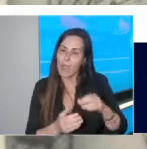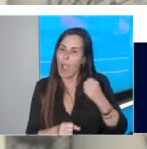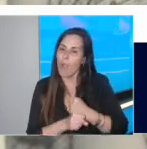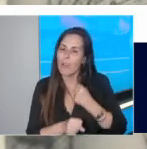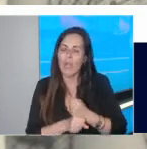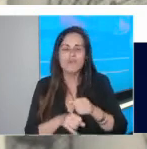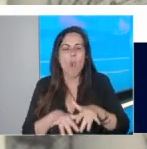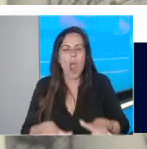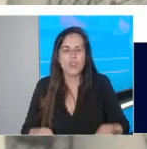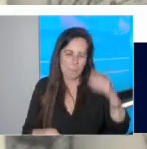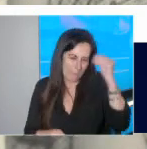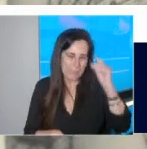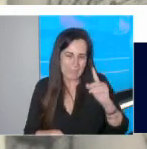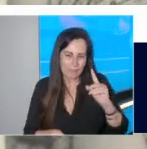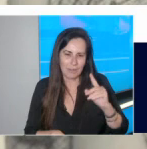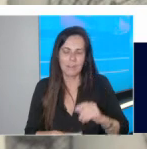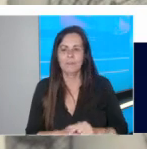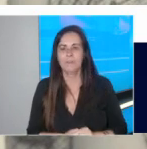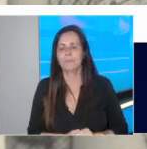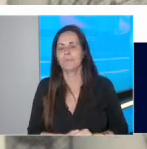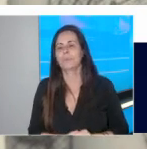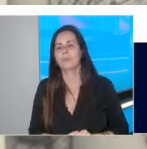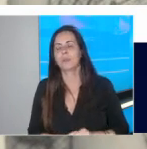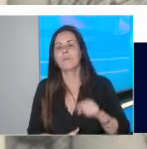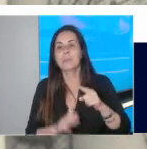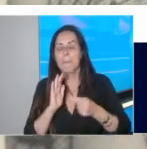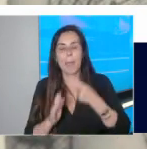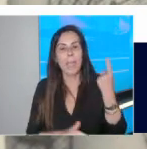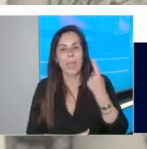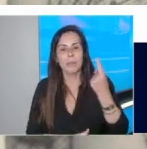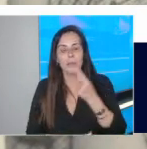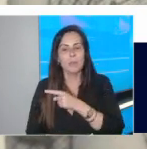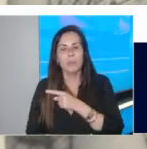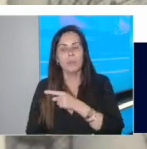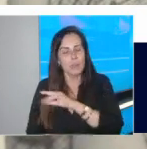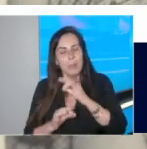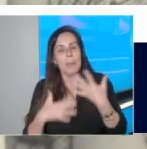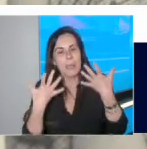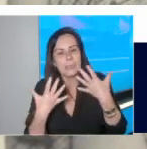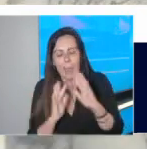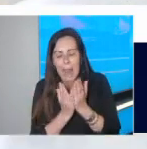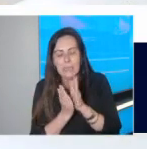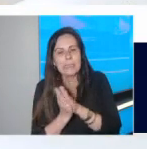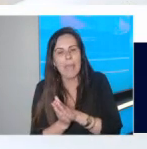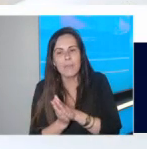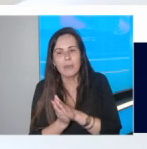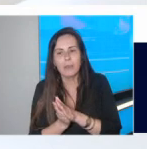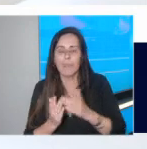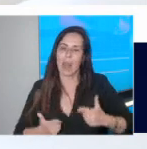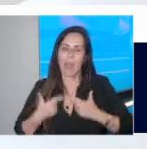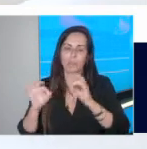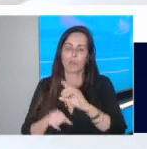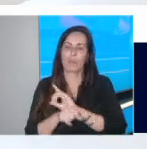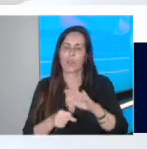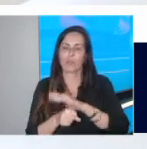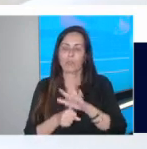עבודת שורשים כשהוא בבית הספר, וזו הפעם היחידה שרות באמת מספרת על הספר זיכרונות ועל קורותיה